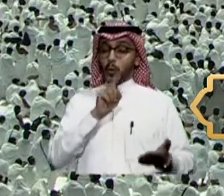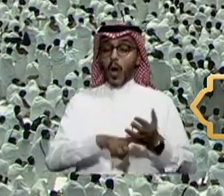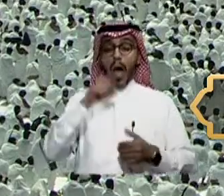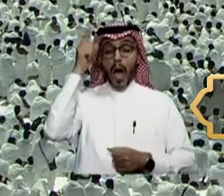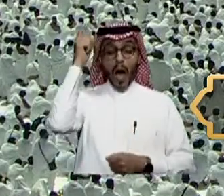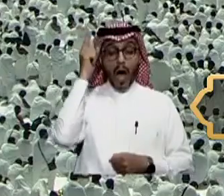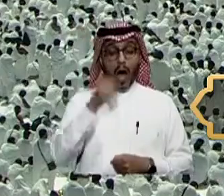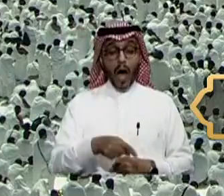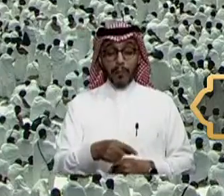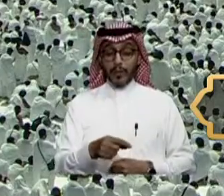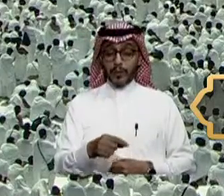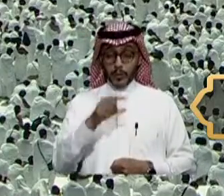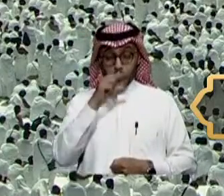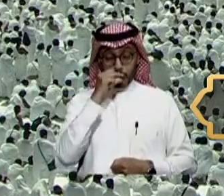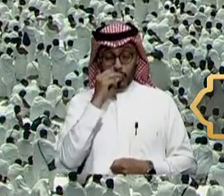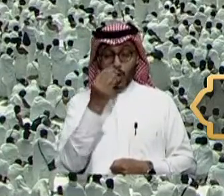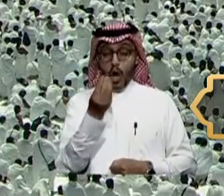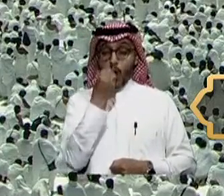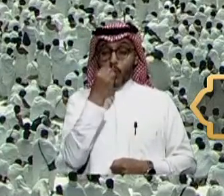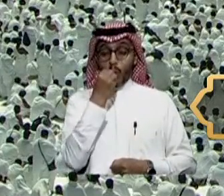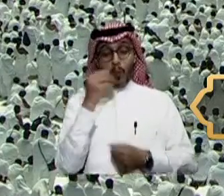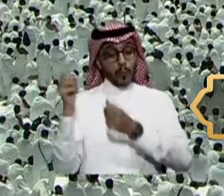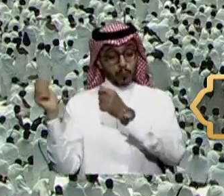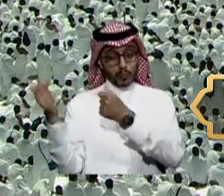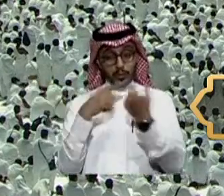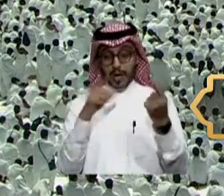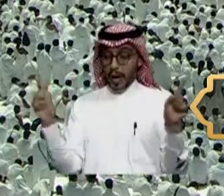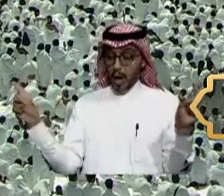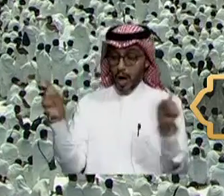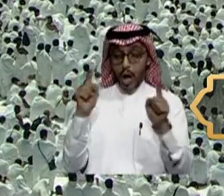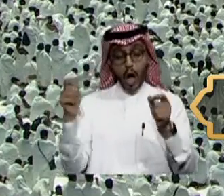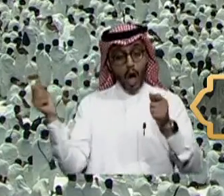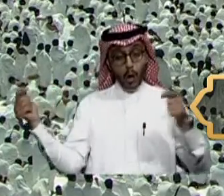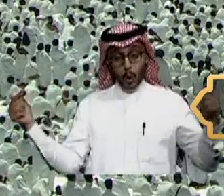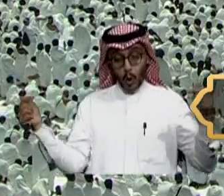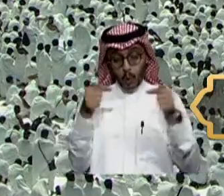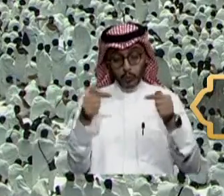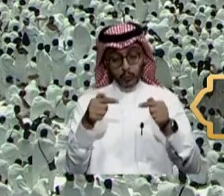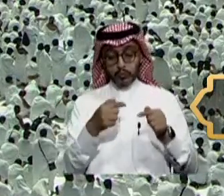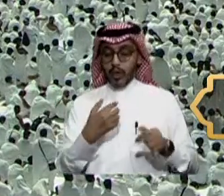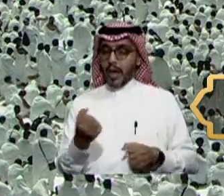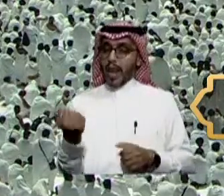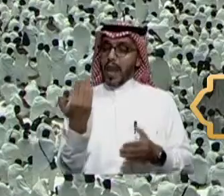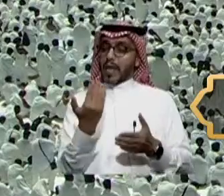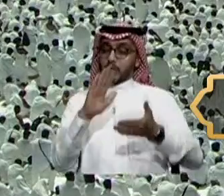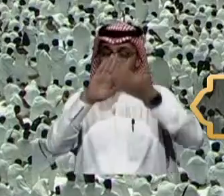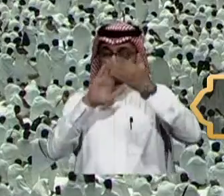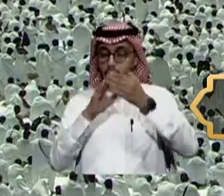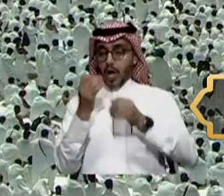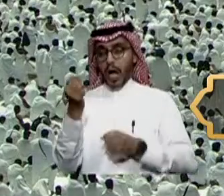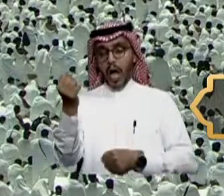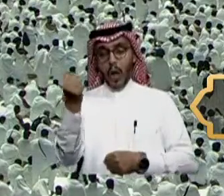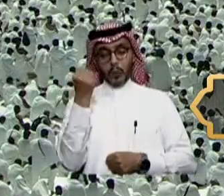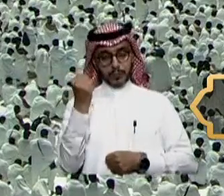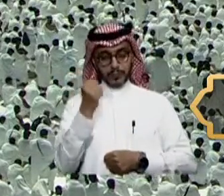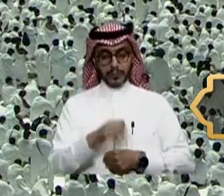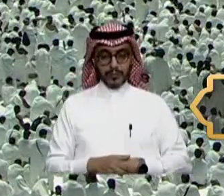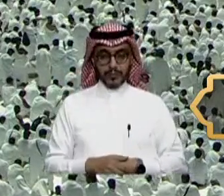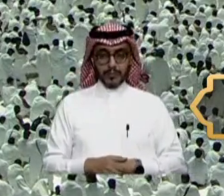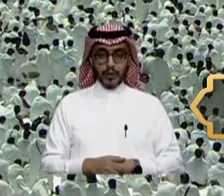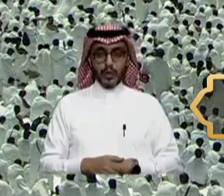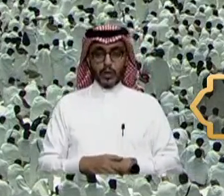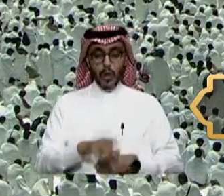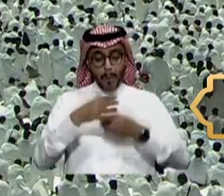يامرهم بالفطر اذا اقتربوا من عدوهم ليكون اقوى لهم على مناجز ته كما